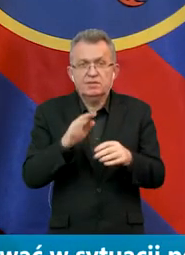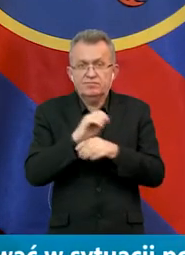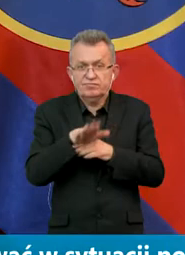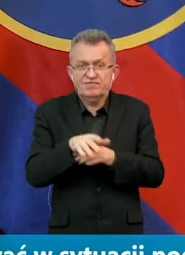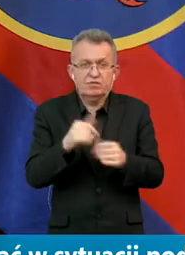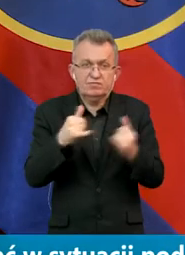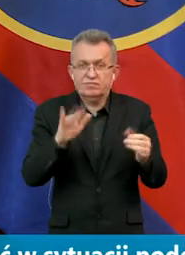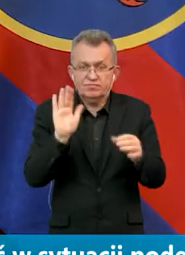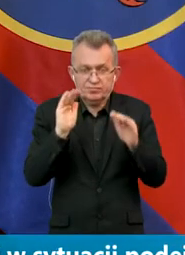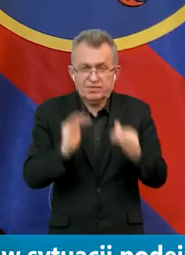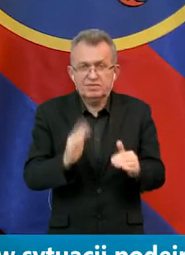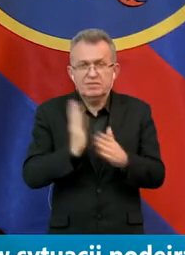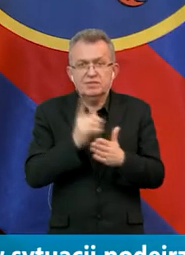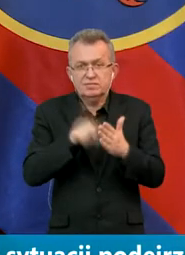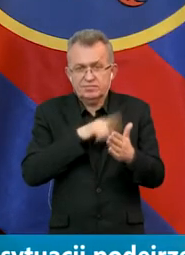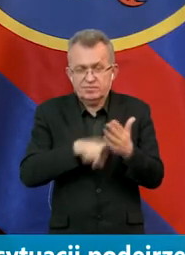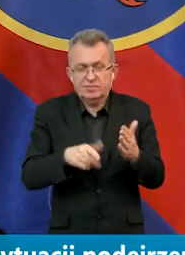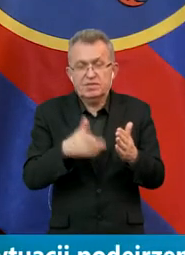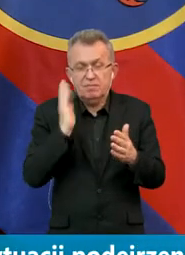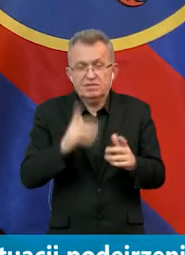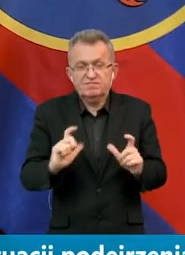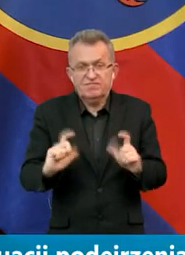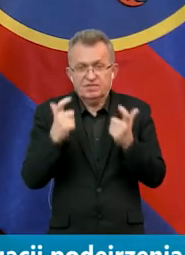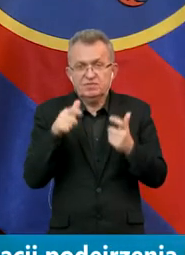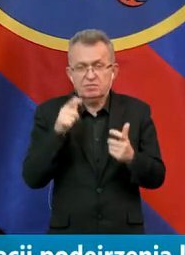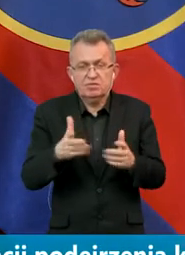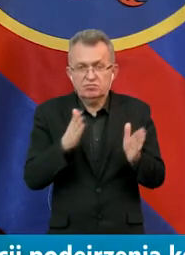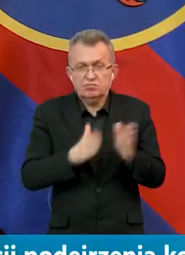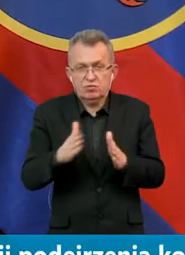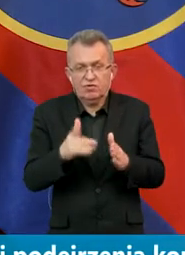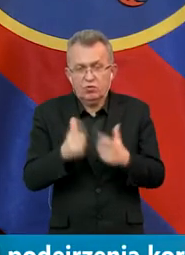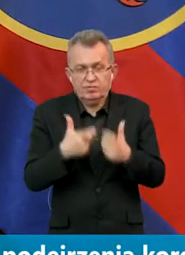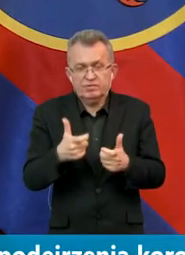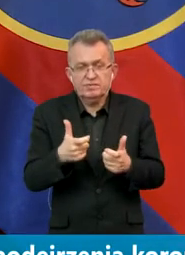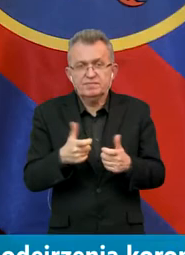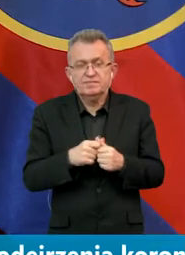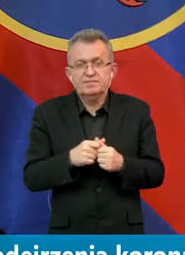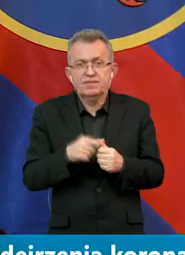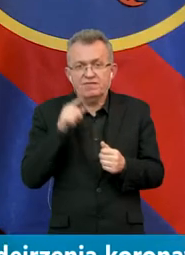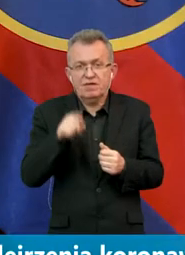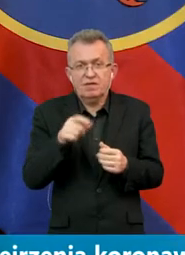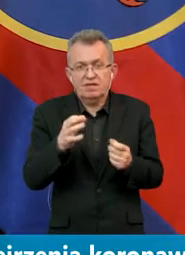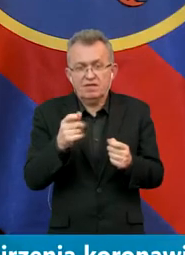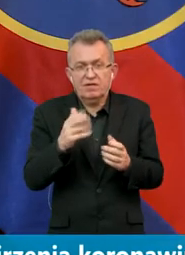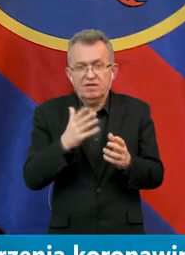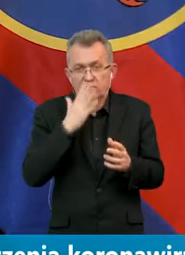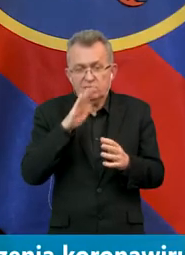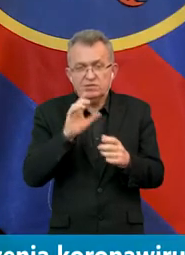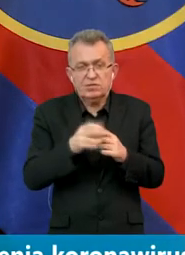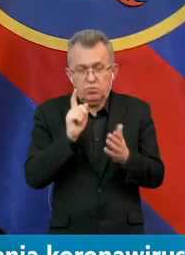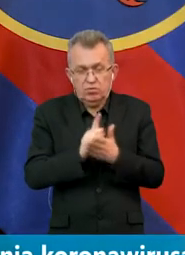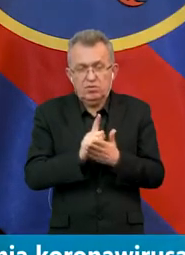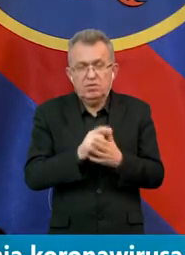obostrzenia, albo przynajmniej na tyle, abyśmy mogli takie wydarzenie przeprowadzić. W tej chwili wszystko wskazuje na to, że się